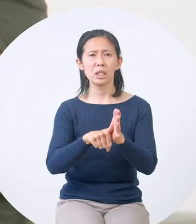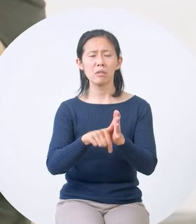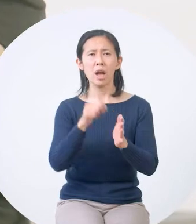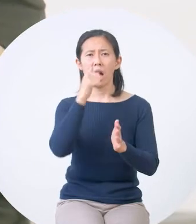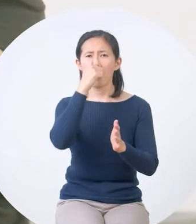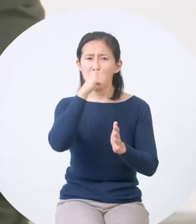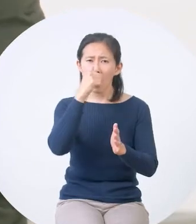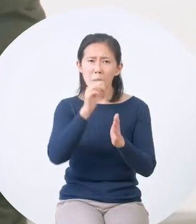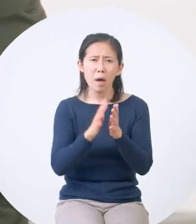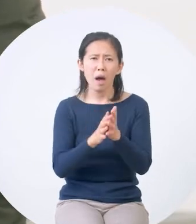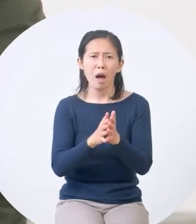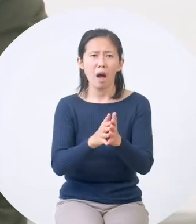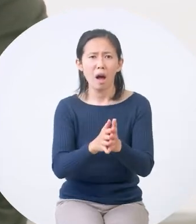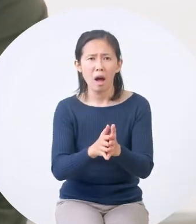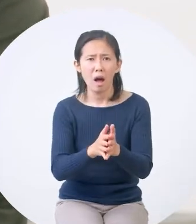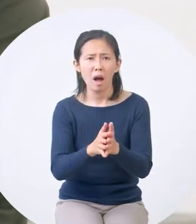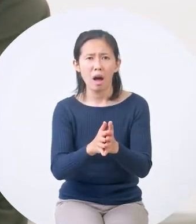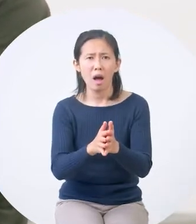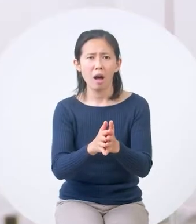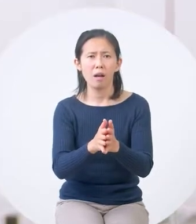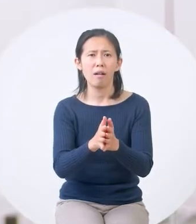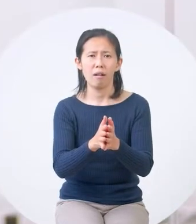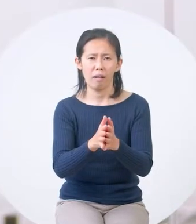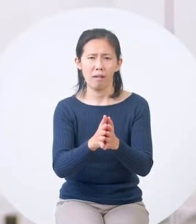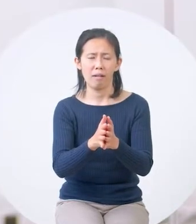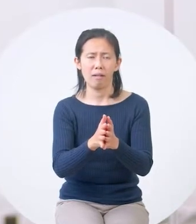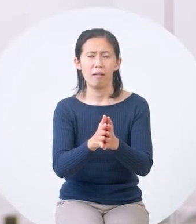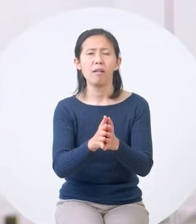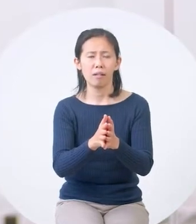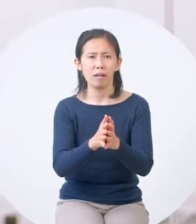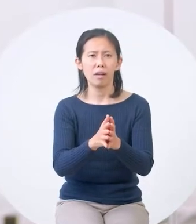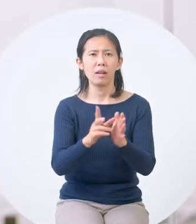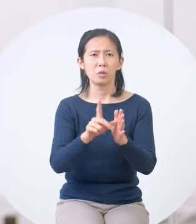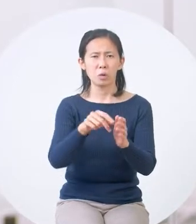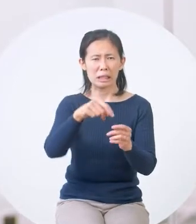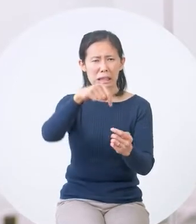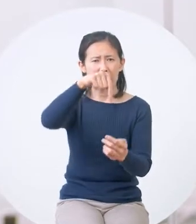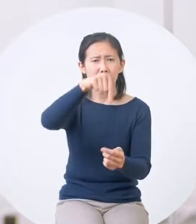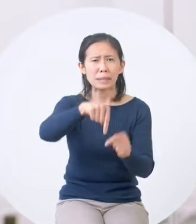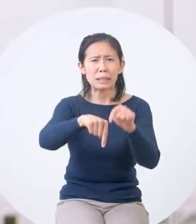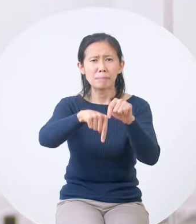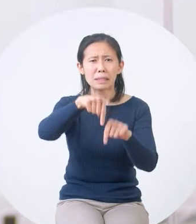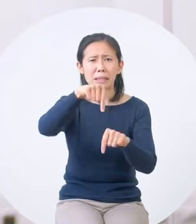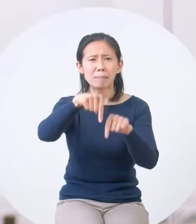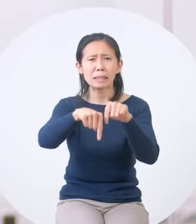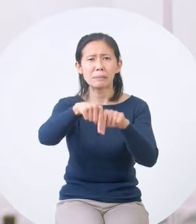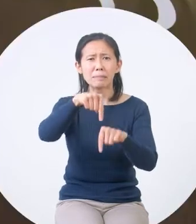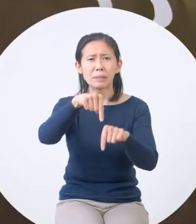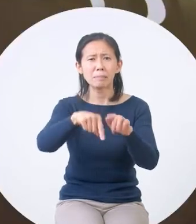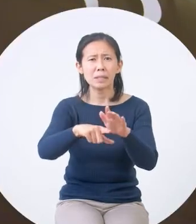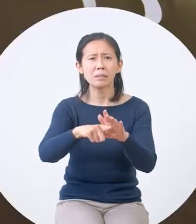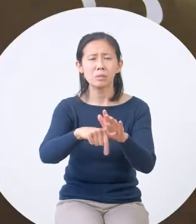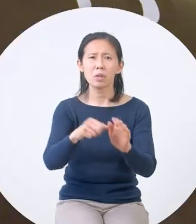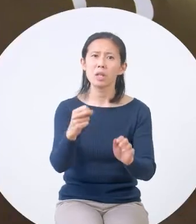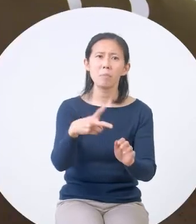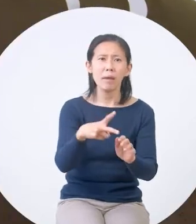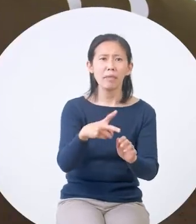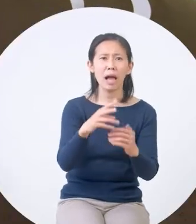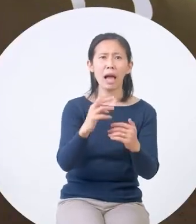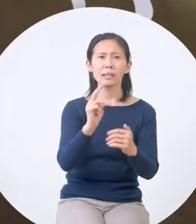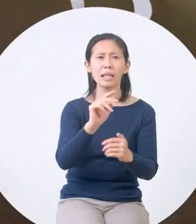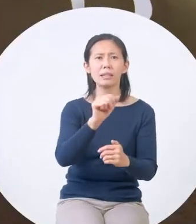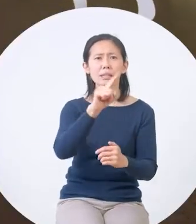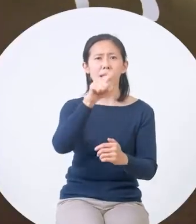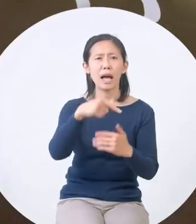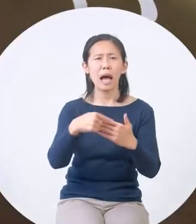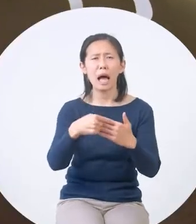構角度が決まってるんですけど、水がちょろちょろっとして出なかったりとか、あとセンサーがうまく反応して